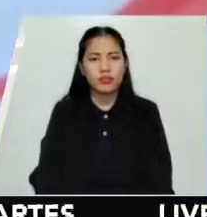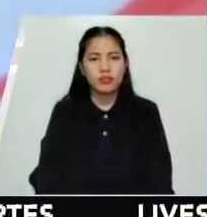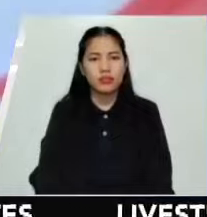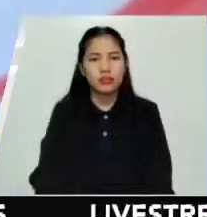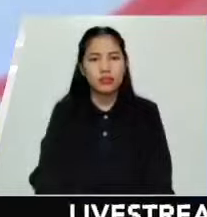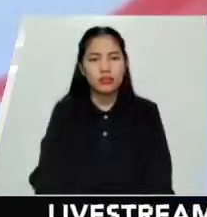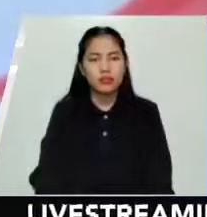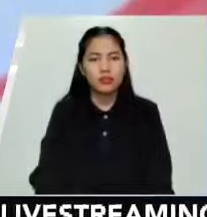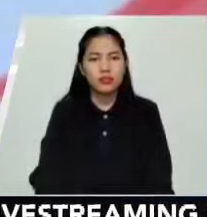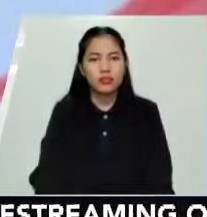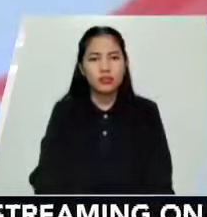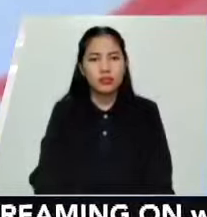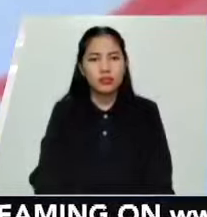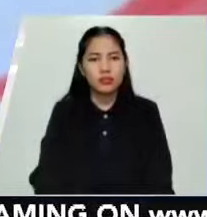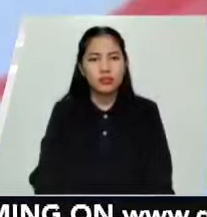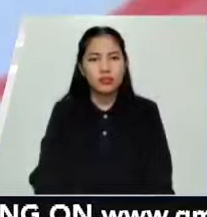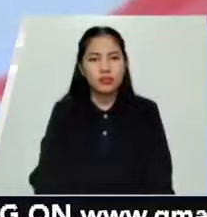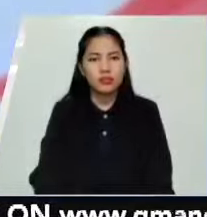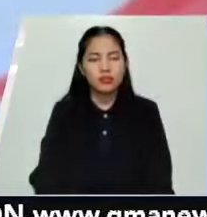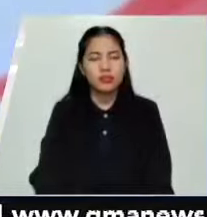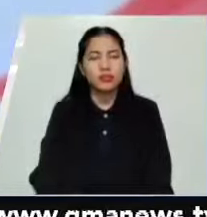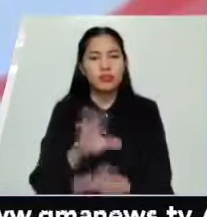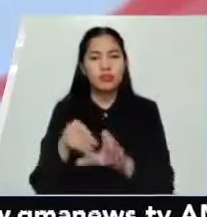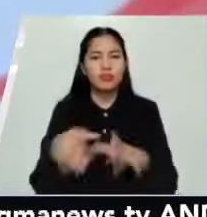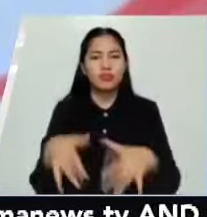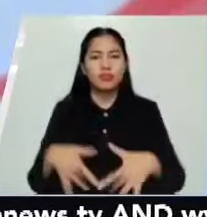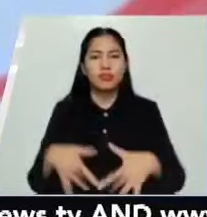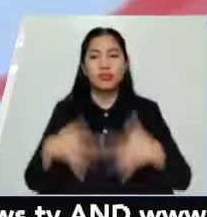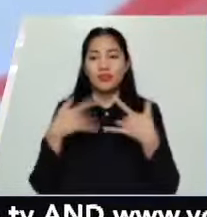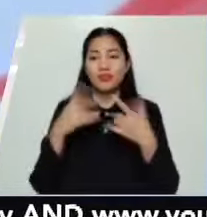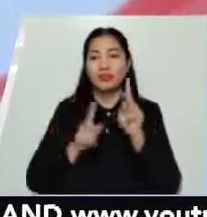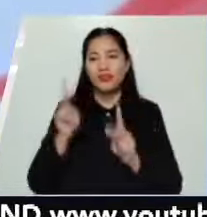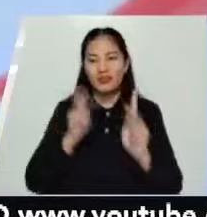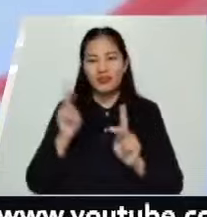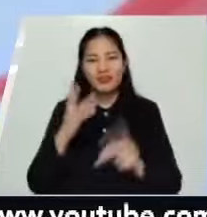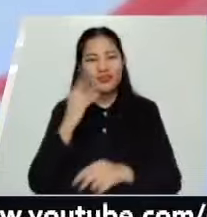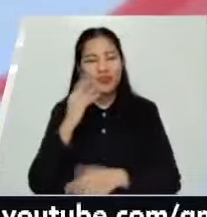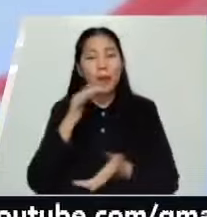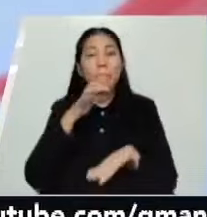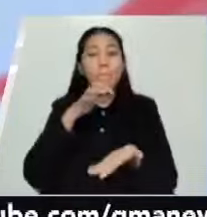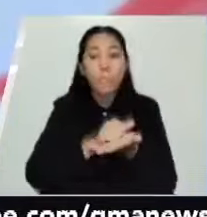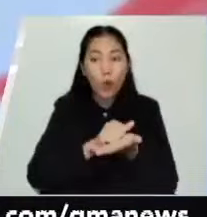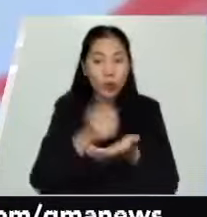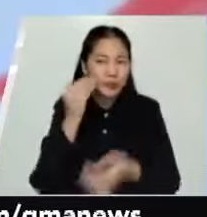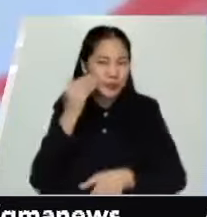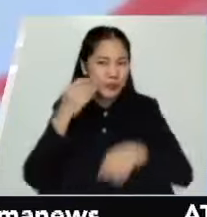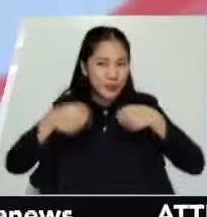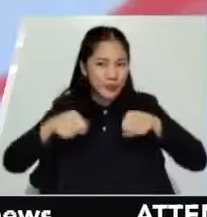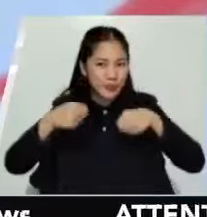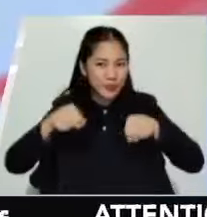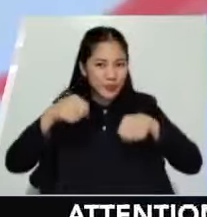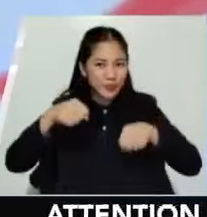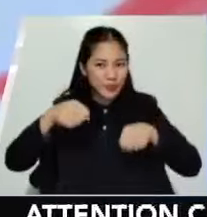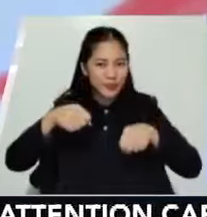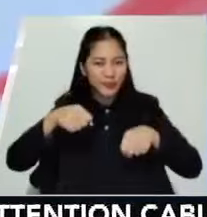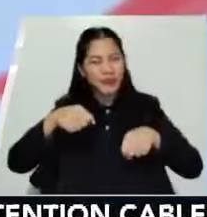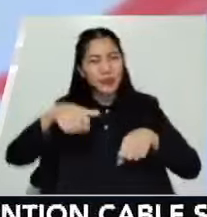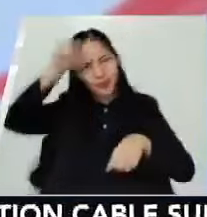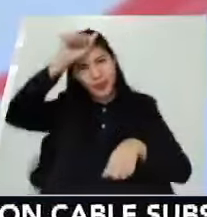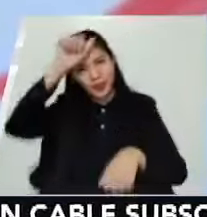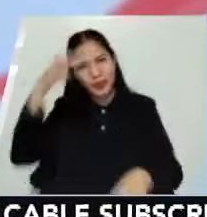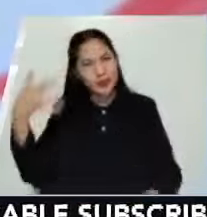Kasama na po sa buhay ngayon ang ilang commuter ang pag-book ng TNVS na motor o four-wheeler kotse man o mas malaki